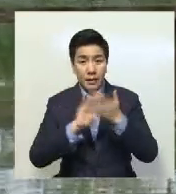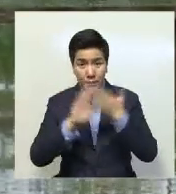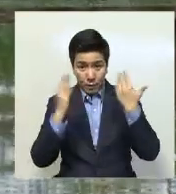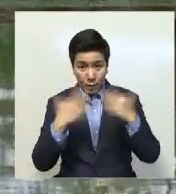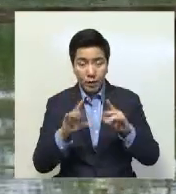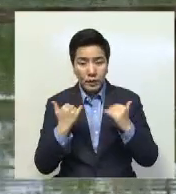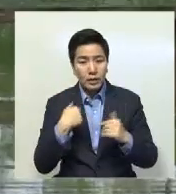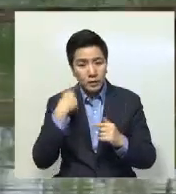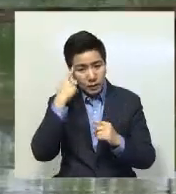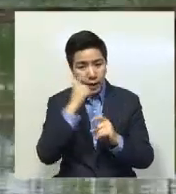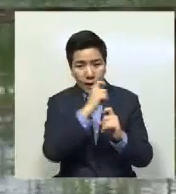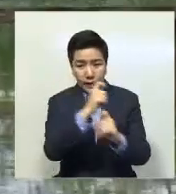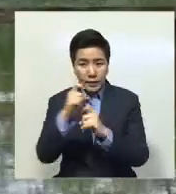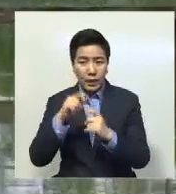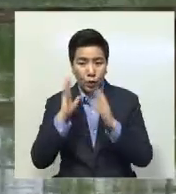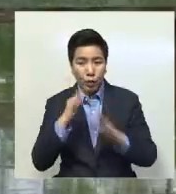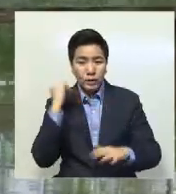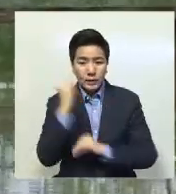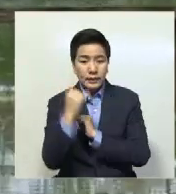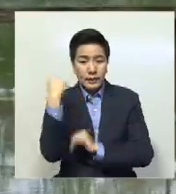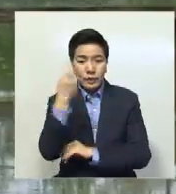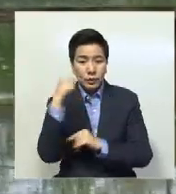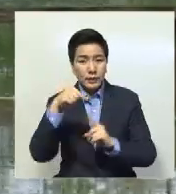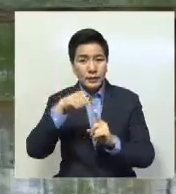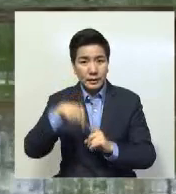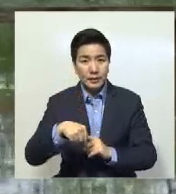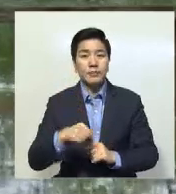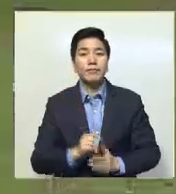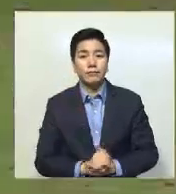พื่อไม่ให้เป็นอันตรายต่อนักท่องเที่ยวที่จะมาเที่ยวที่อุทยานค่ะ